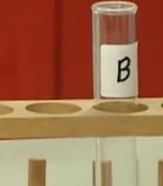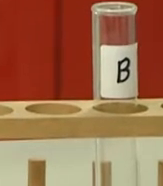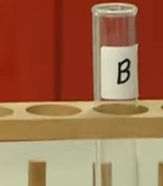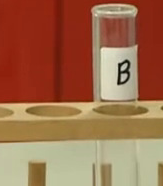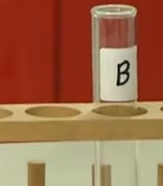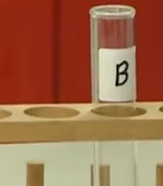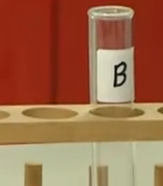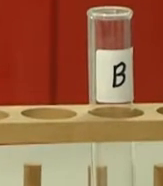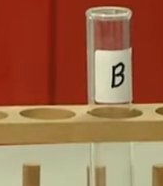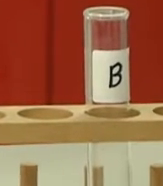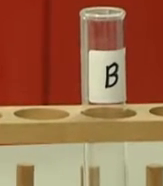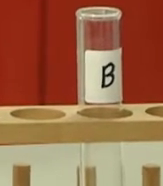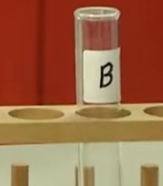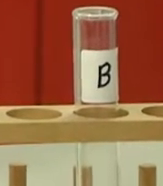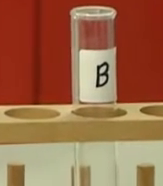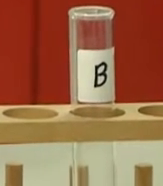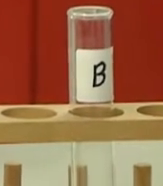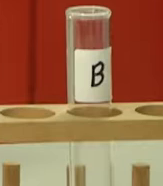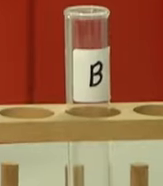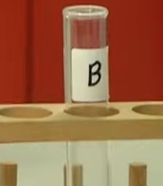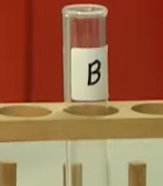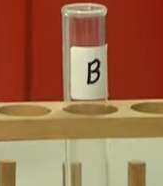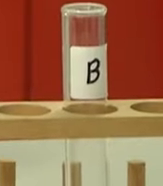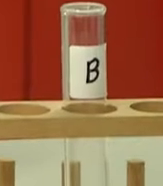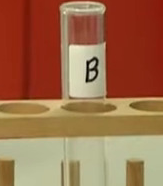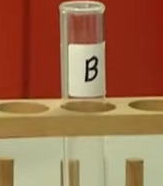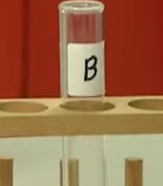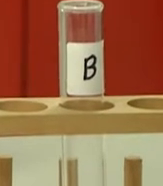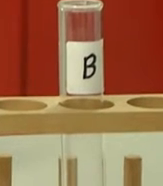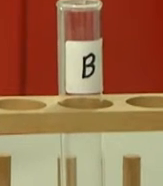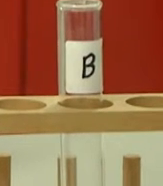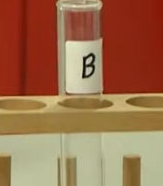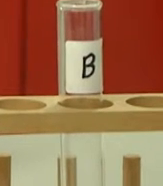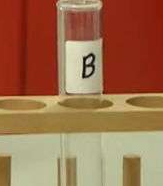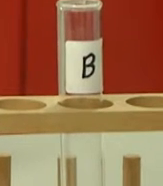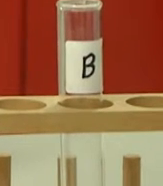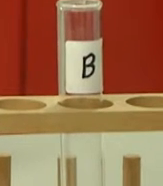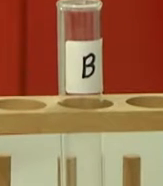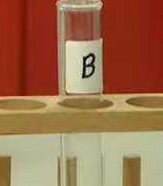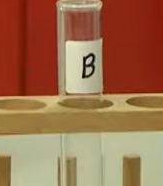Thank you.